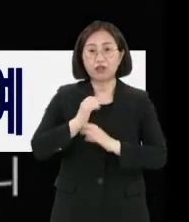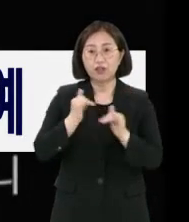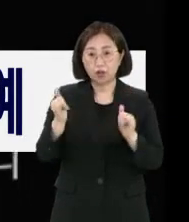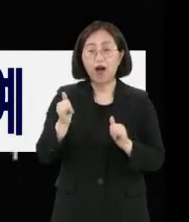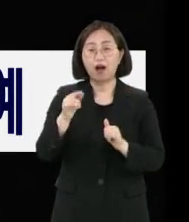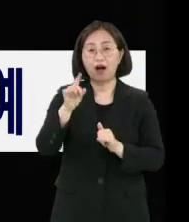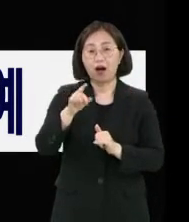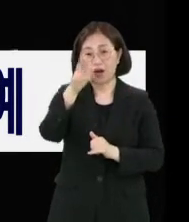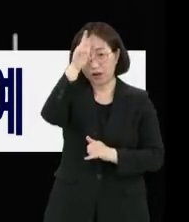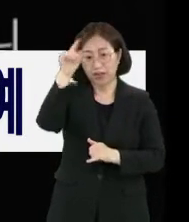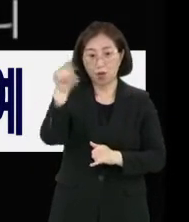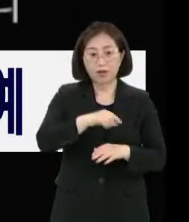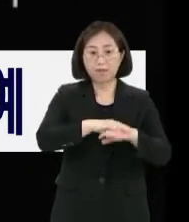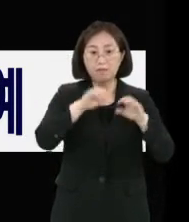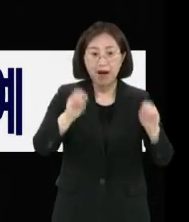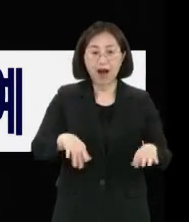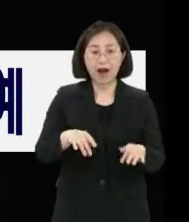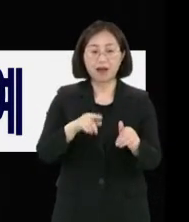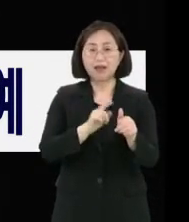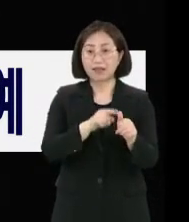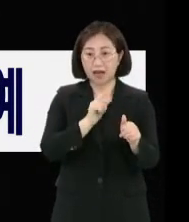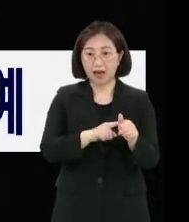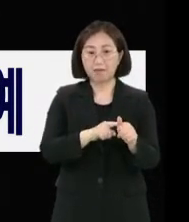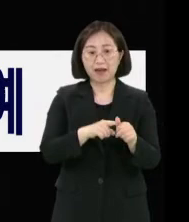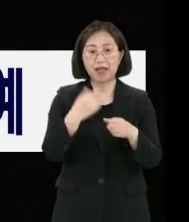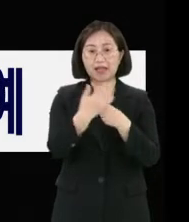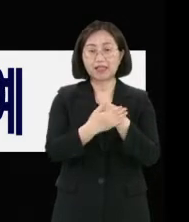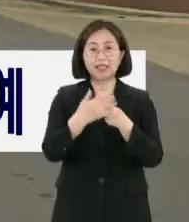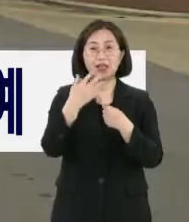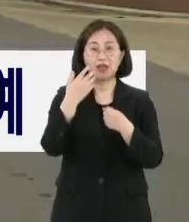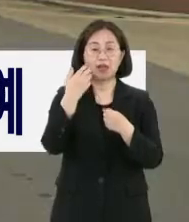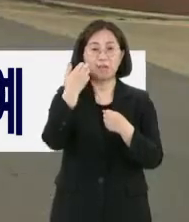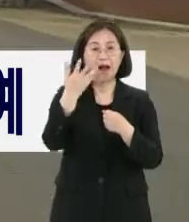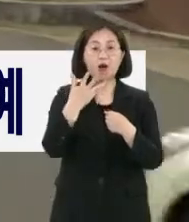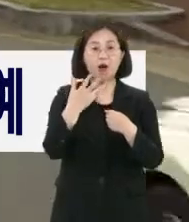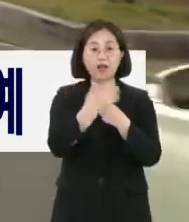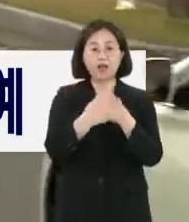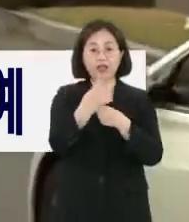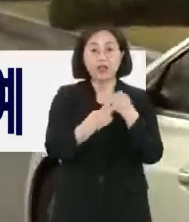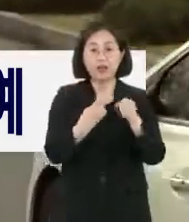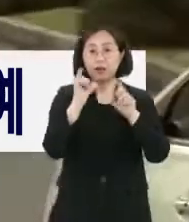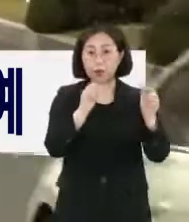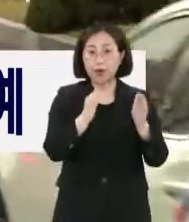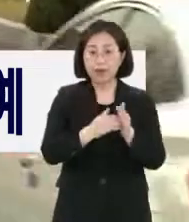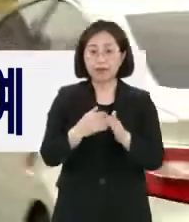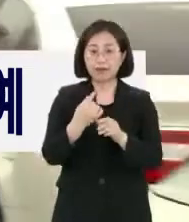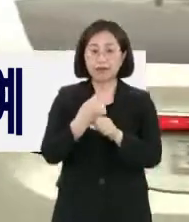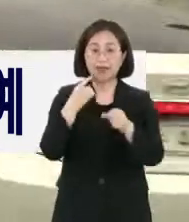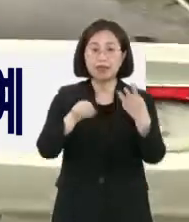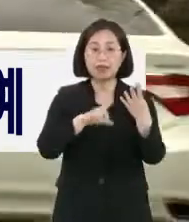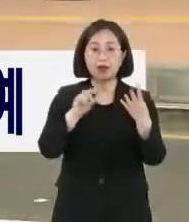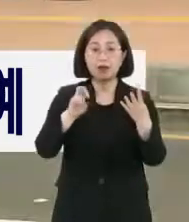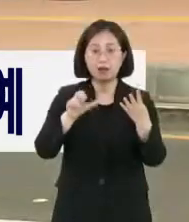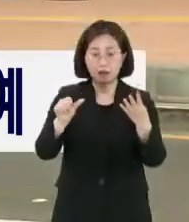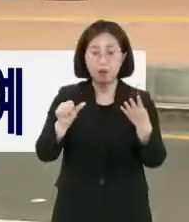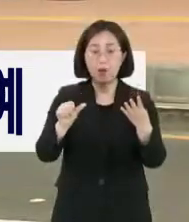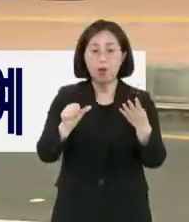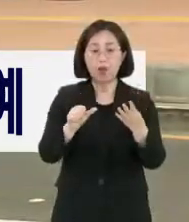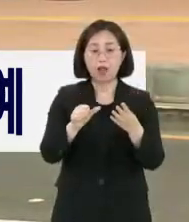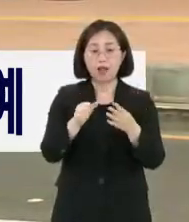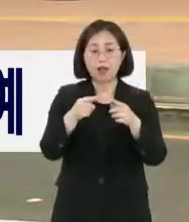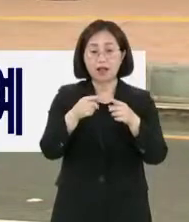26살 A씨에게 징역 8월에 집행유예 2년을 선고했습니다. A씨는 지난해 4월 2일 오후 충남대 도서관